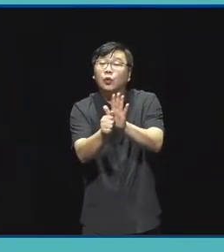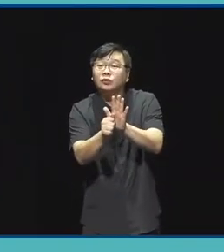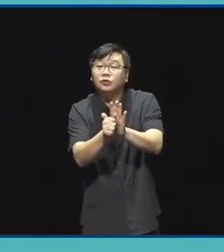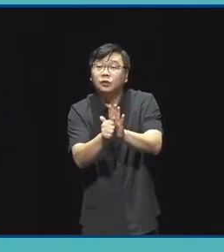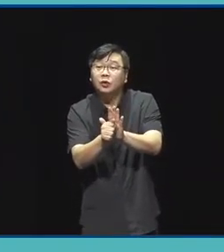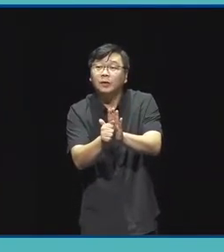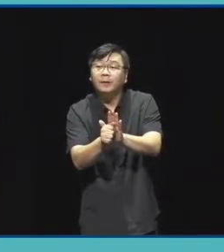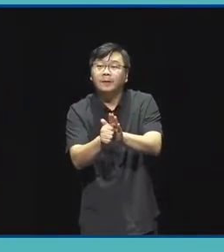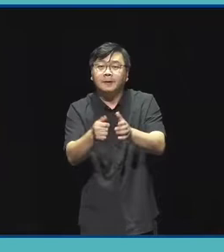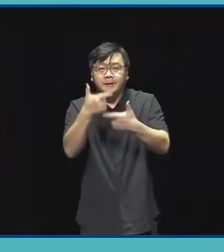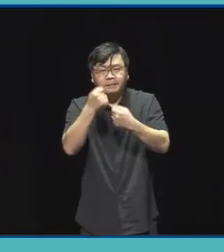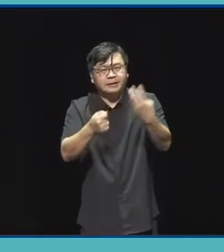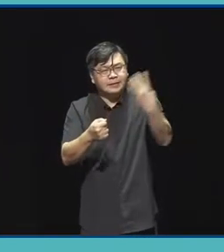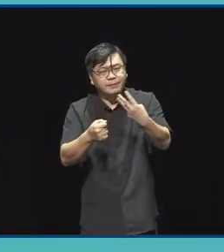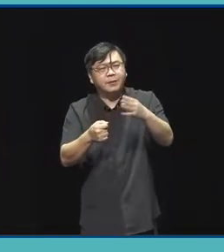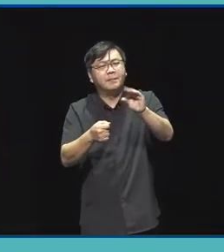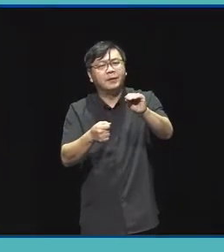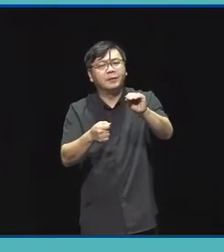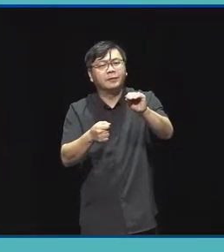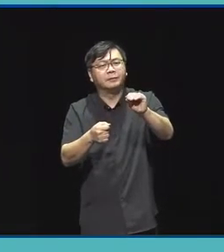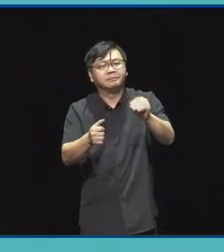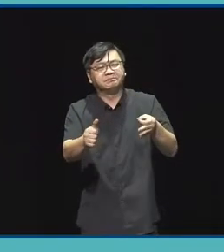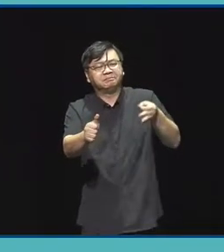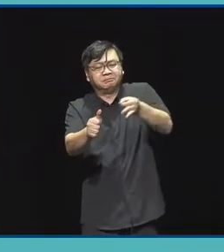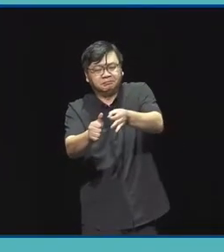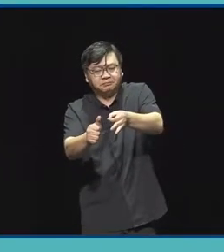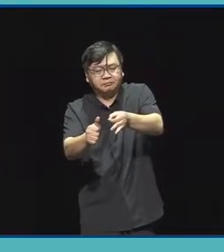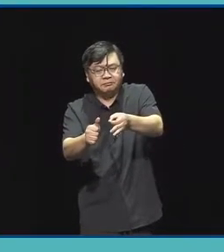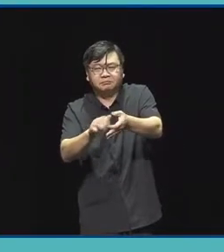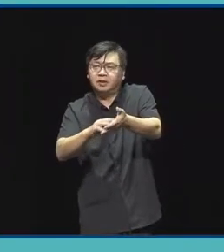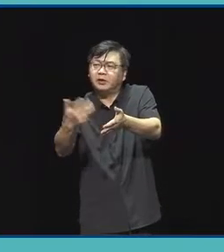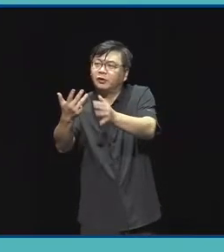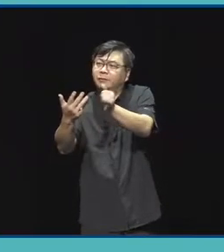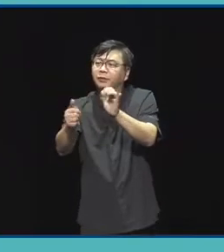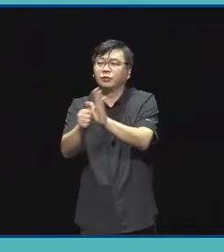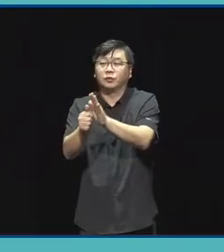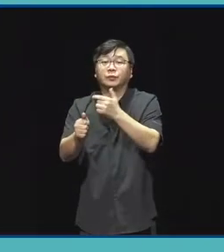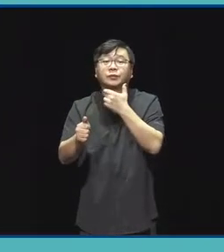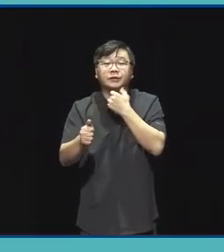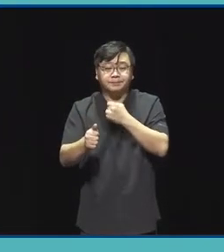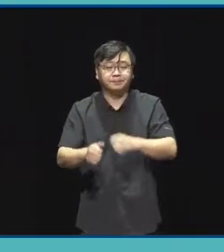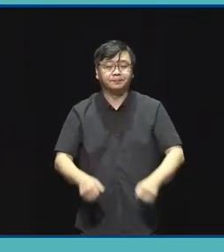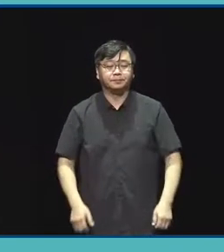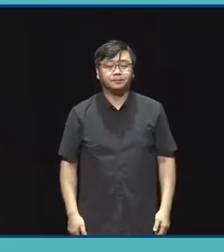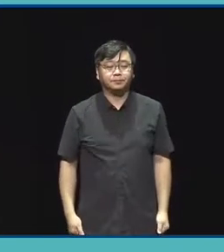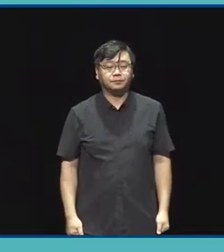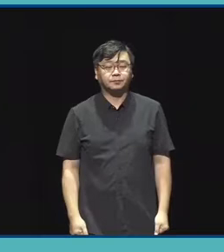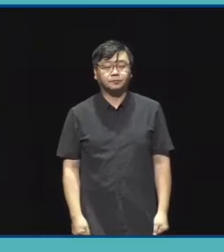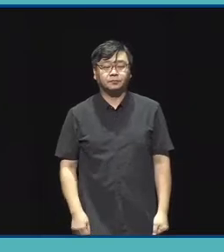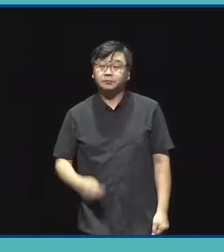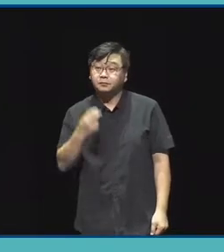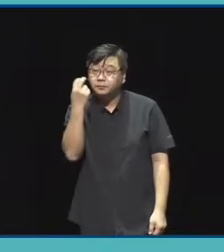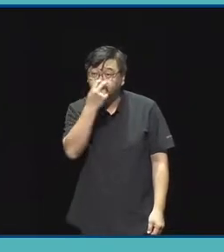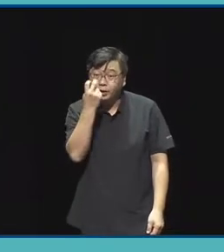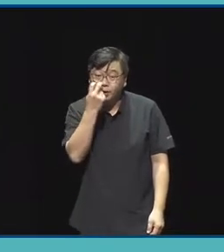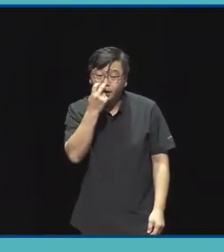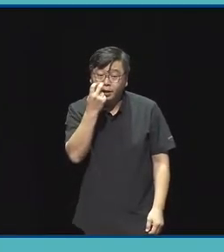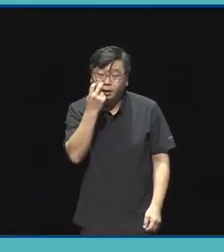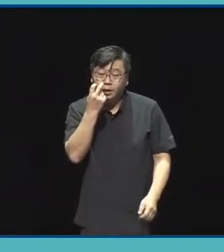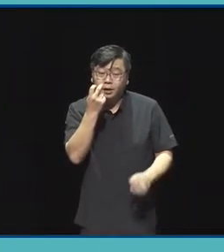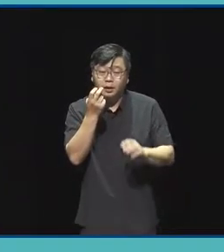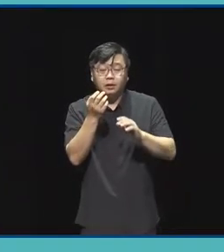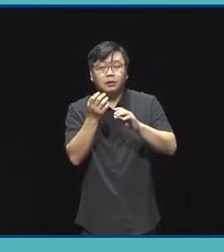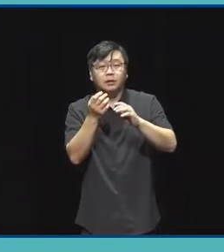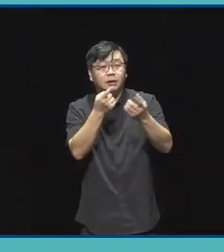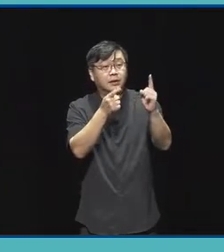정액으로 정액으로 해서 8권 정도를 생각하고 있습니다이 시민은 발표 심의가 있고요